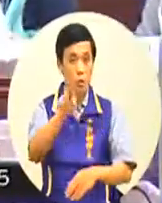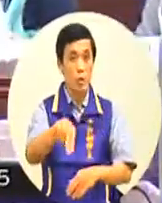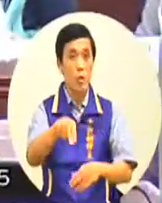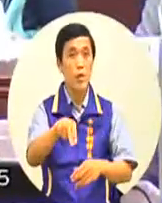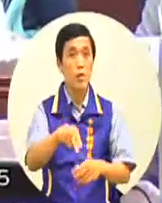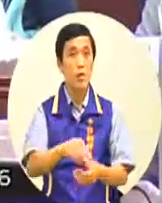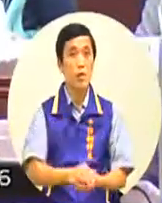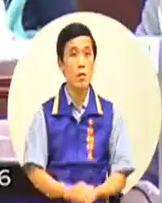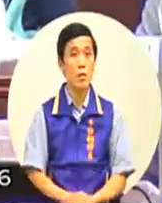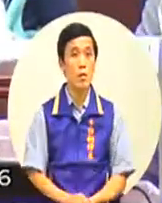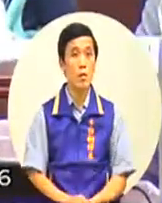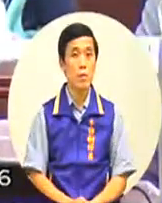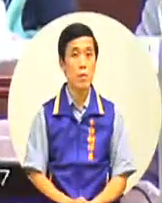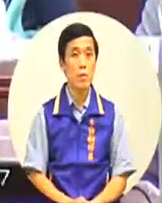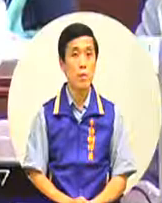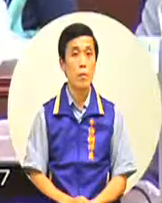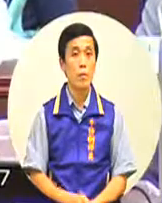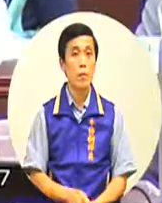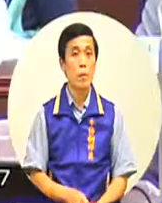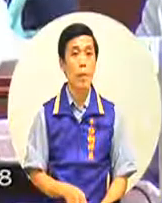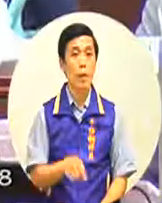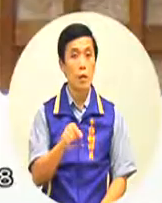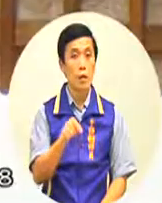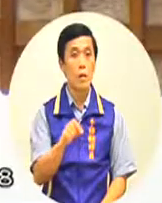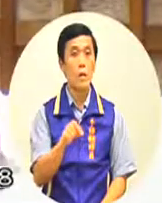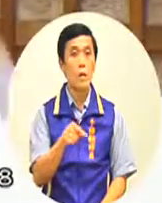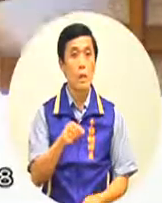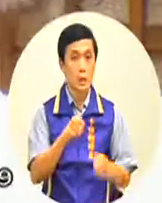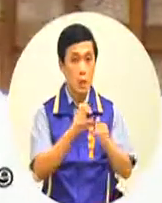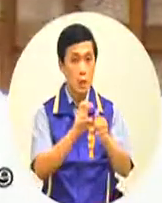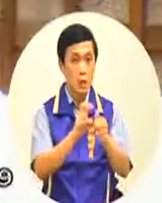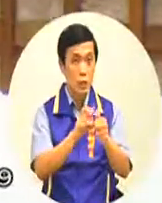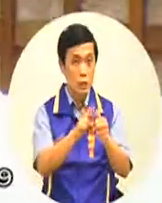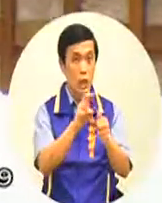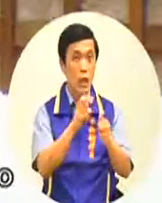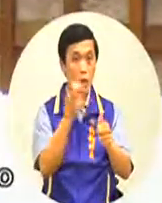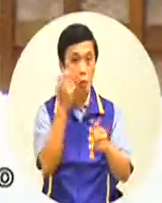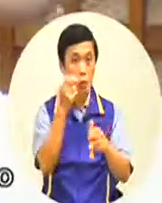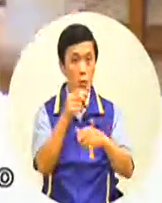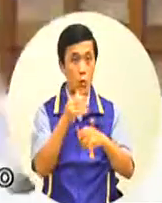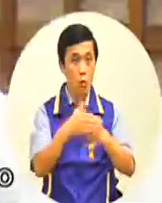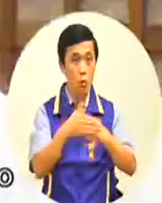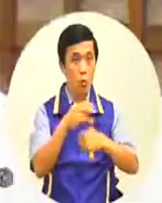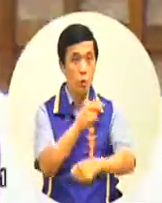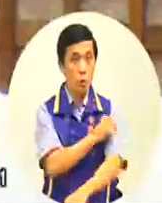能性啦。我想， 这个哦，实施讲养护机构爱喉头镜跟